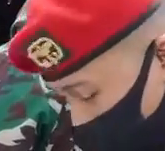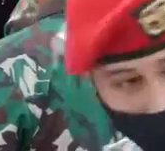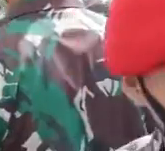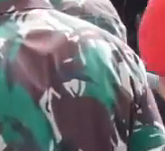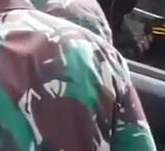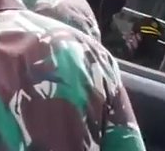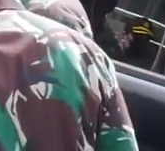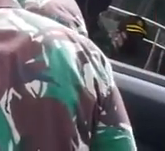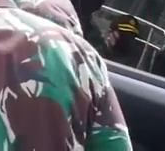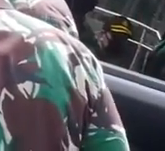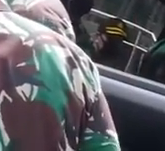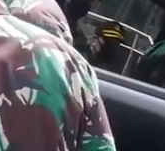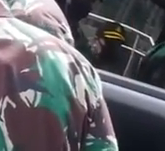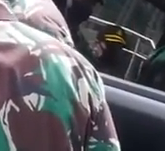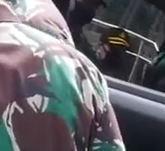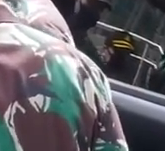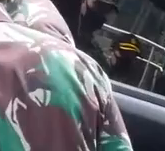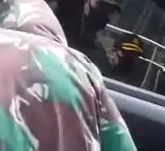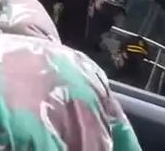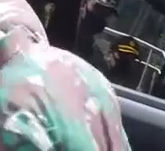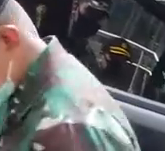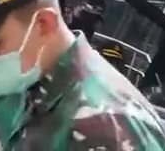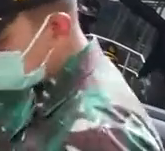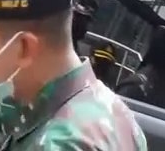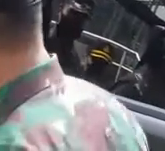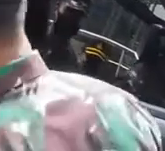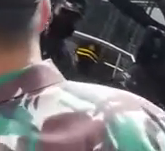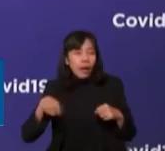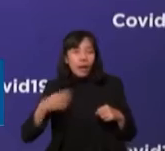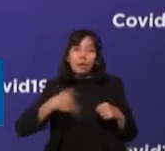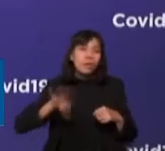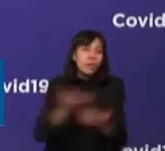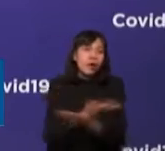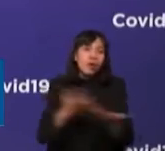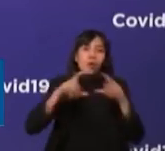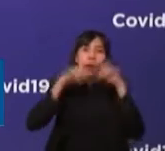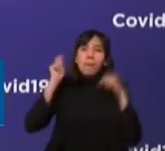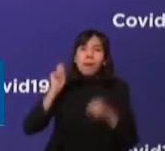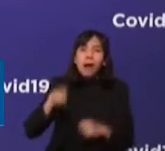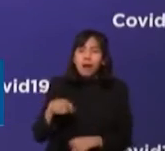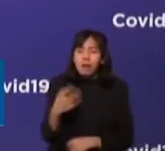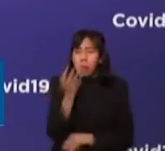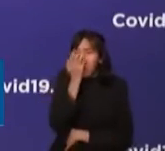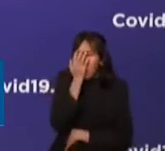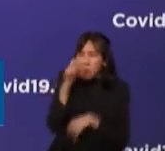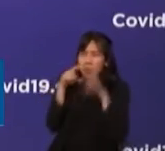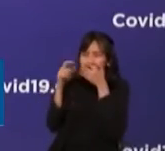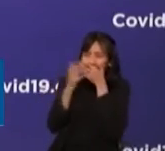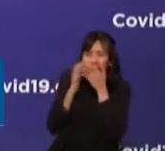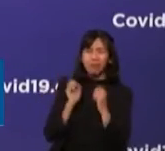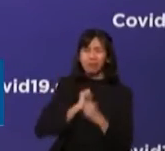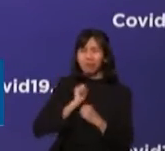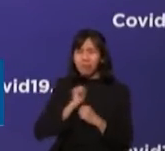tradisi yang selama ini kita gunakan, misalnya menggunakan masker kemanapun kita berada. Jangan malu, jangan gengsi, dan jangan